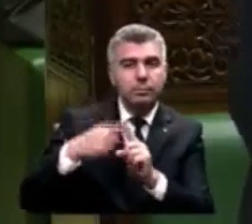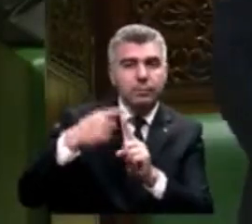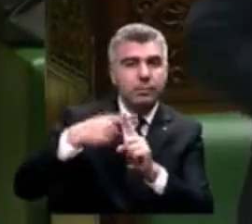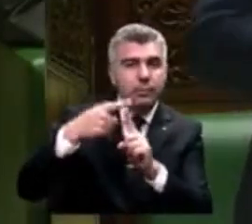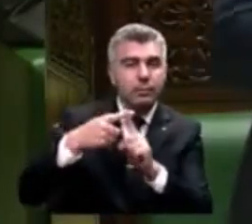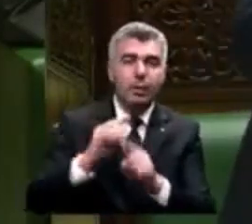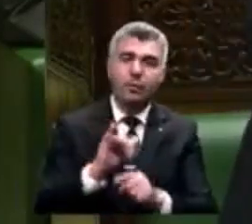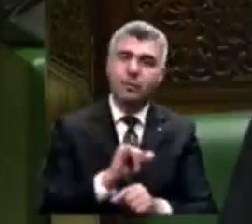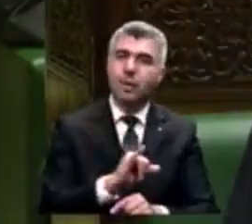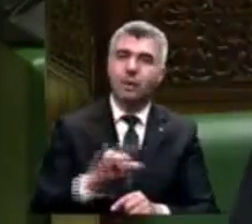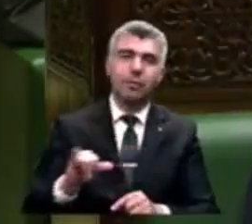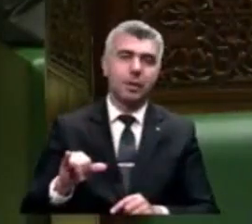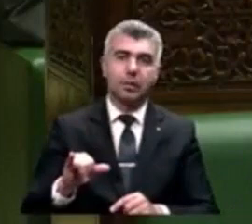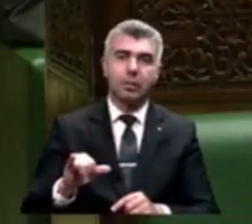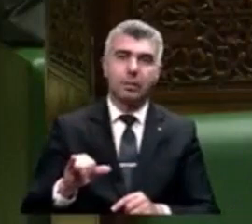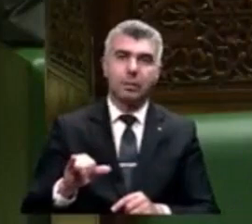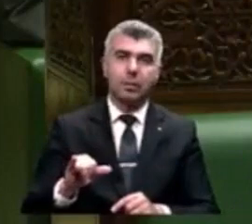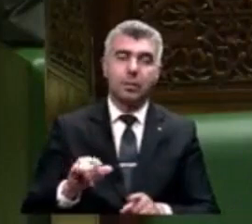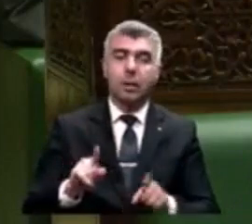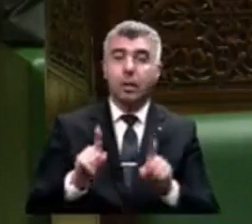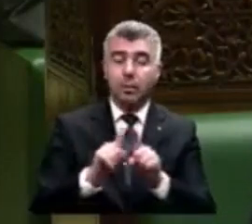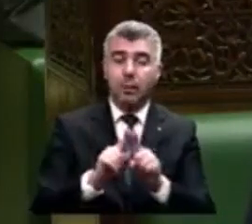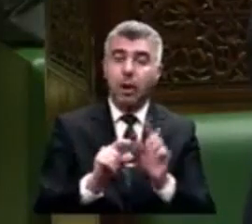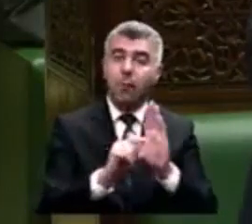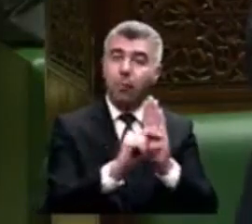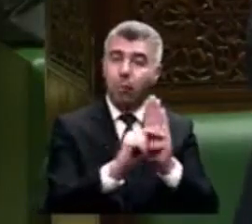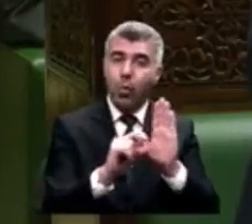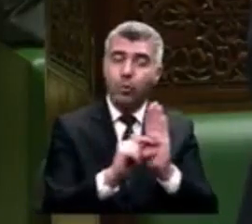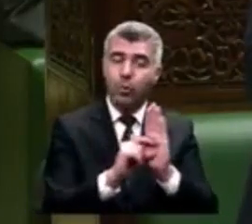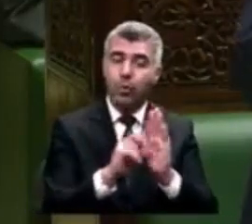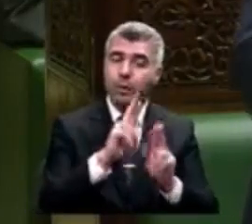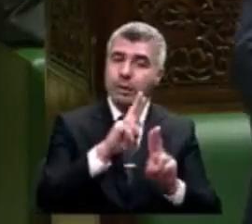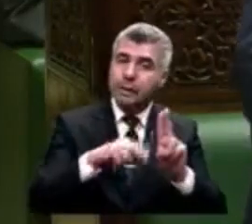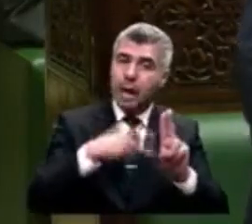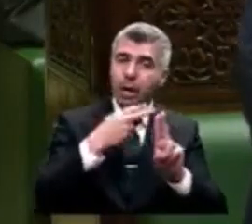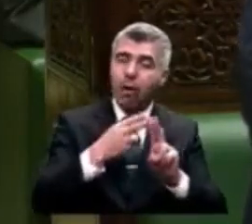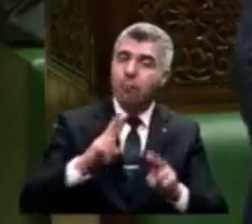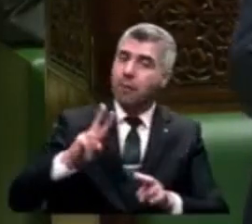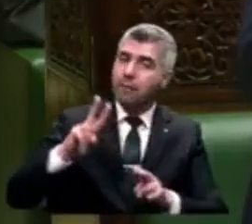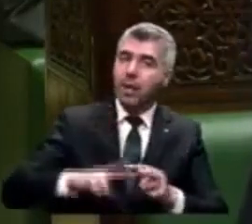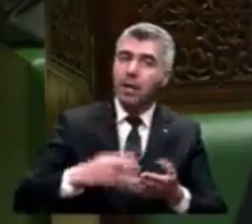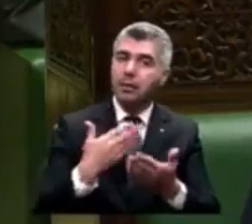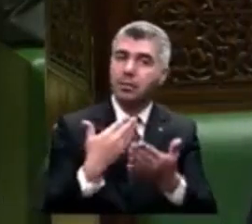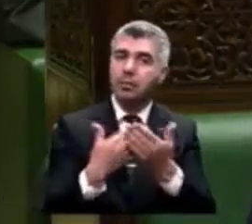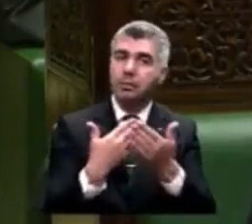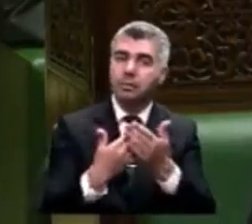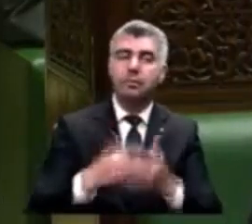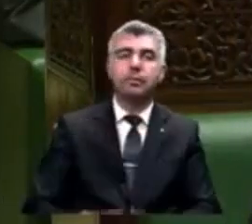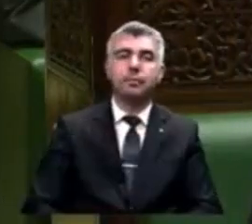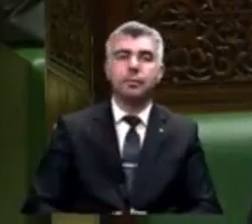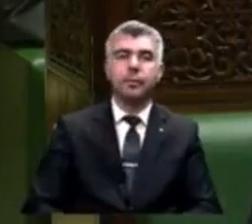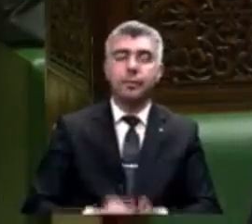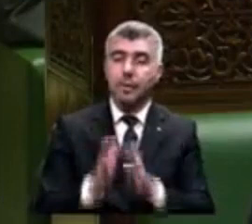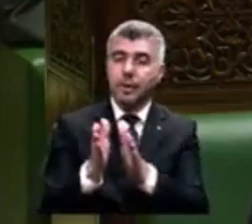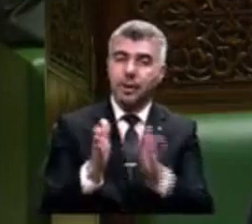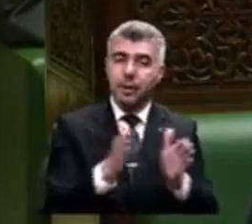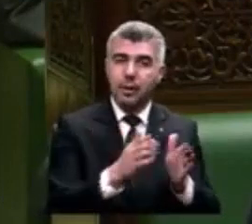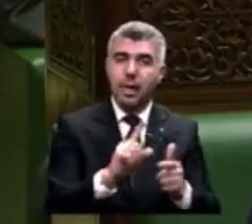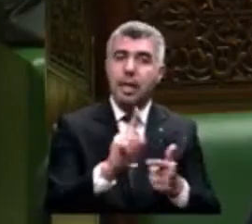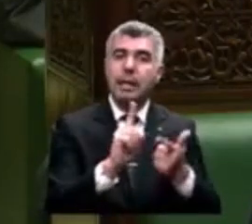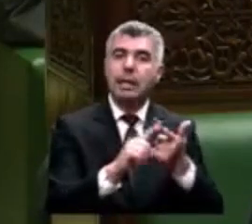اليوم. اعتقد على انه هذا الموضوع خصو جواب، وخصو جواب حقيقي. الاشكال الثاني اليوم فيما